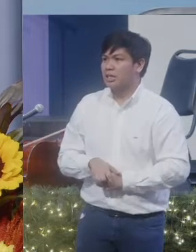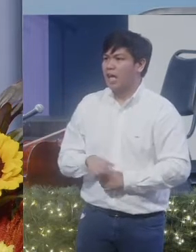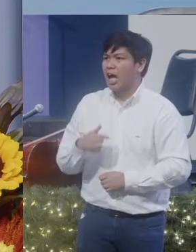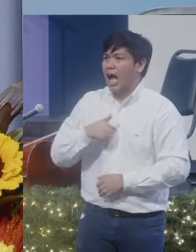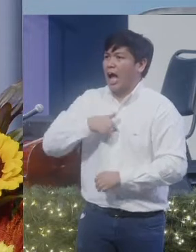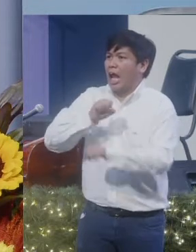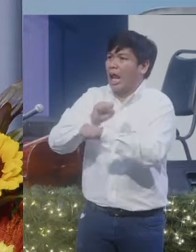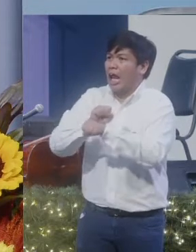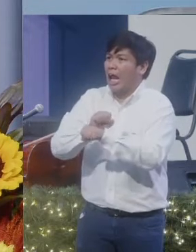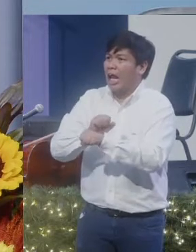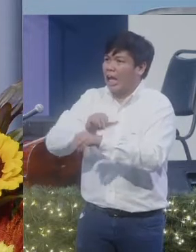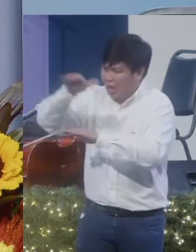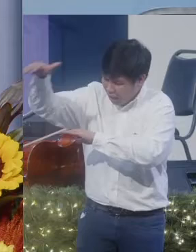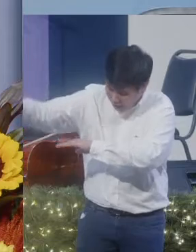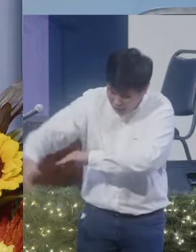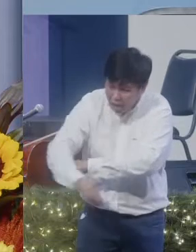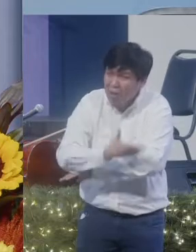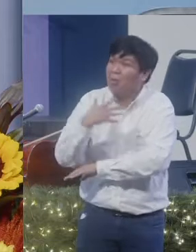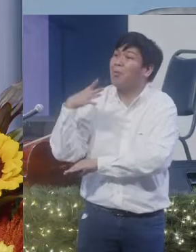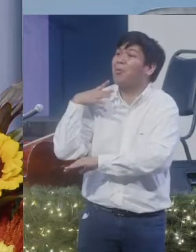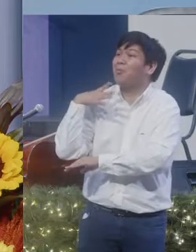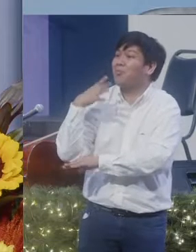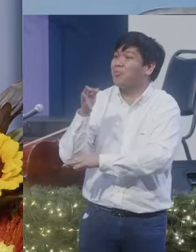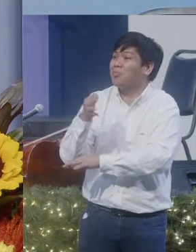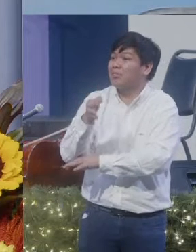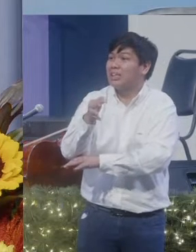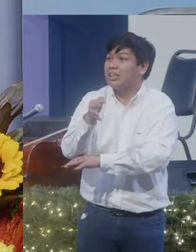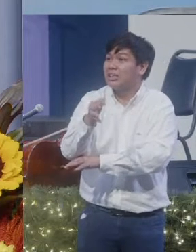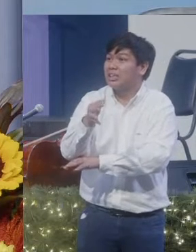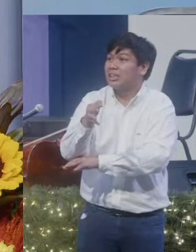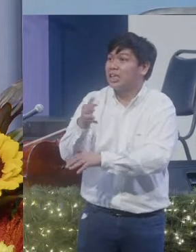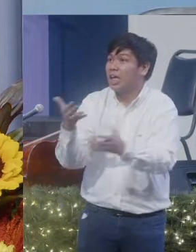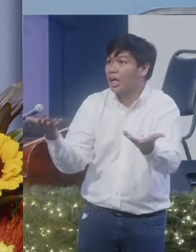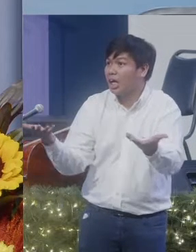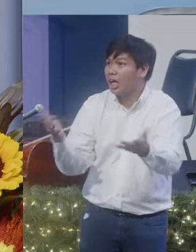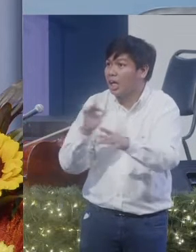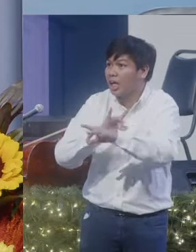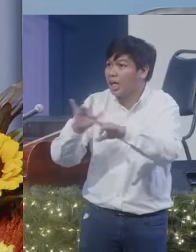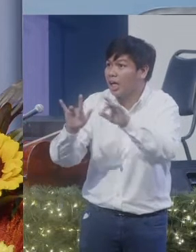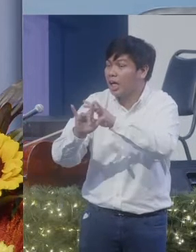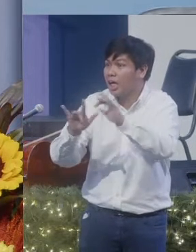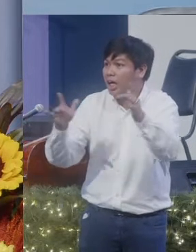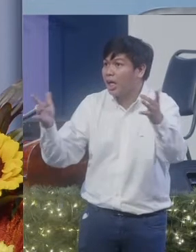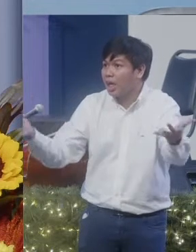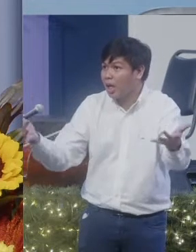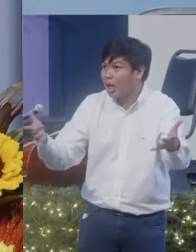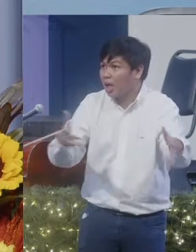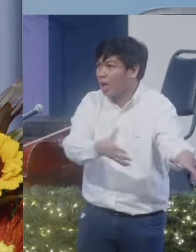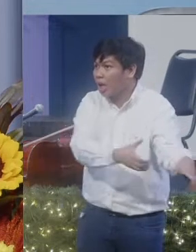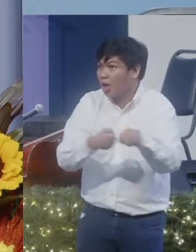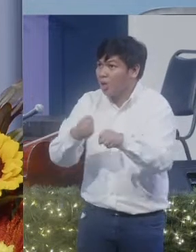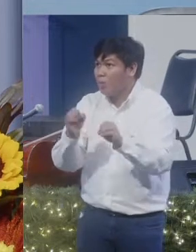night. So yan ang ating tanda na ang pangingisda ginagawa sa gabi. And took nothing.